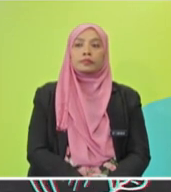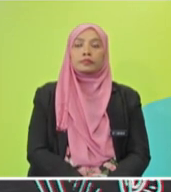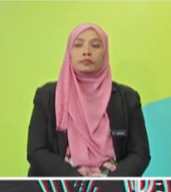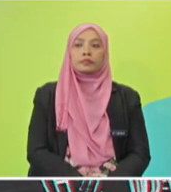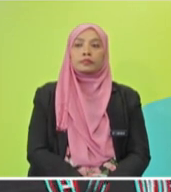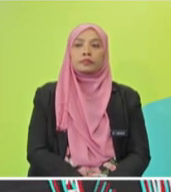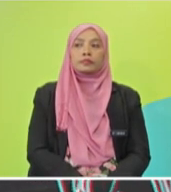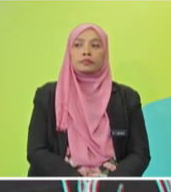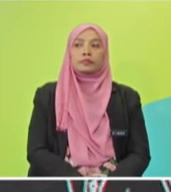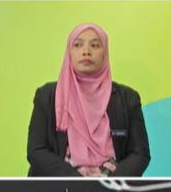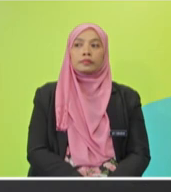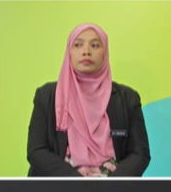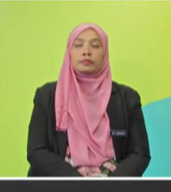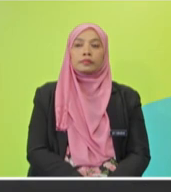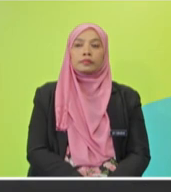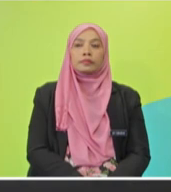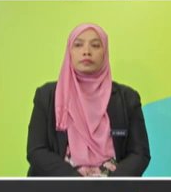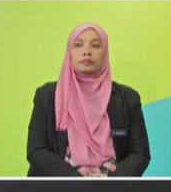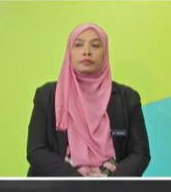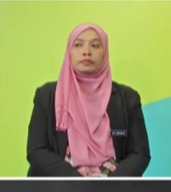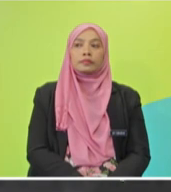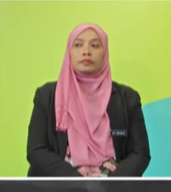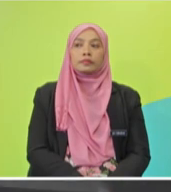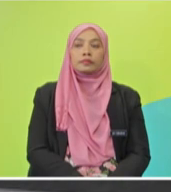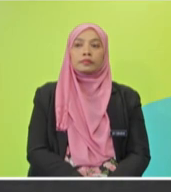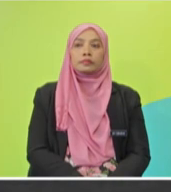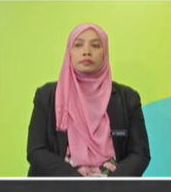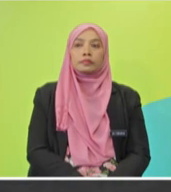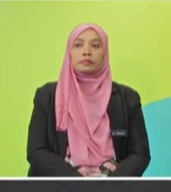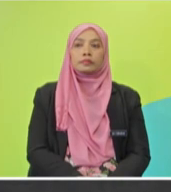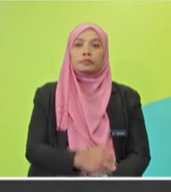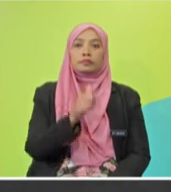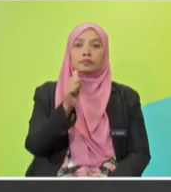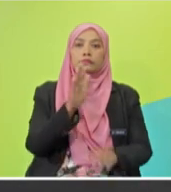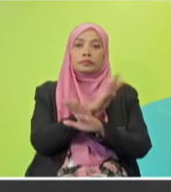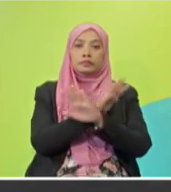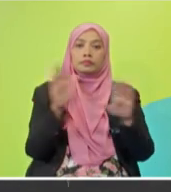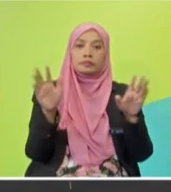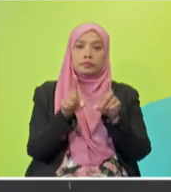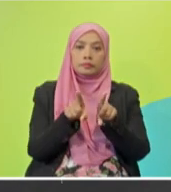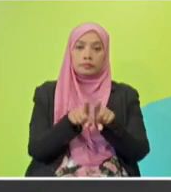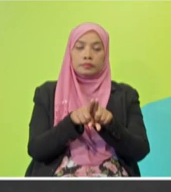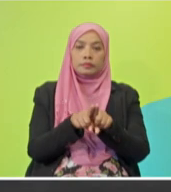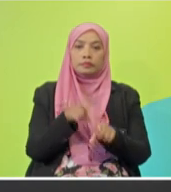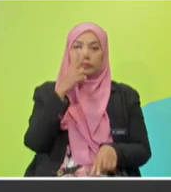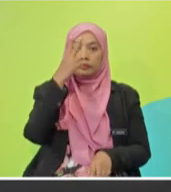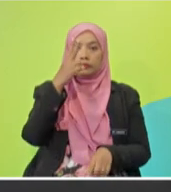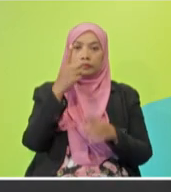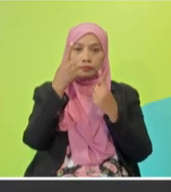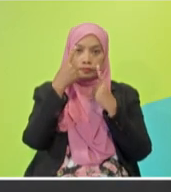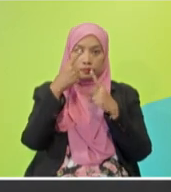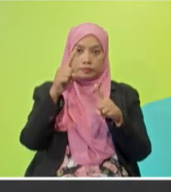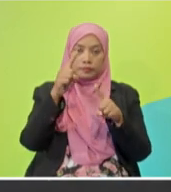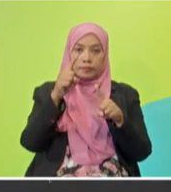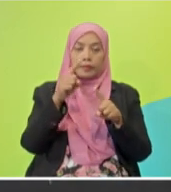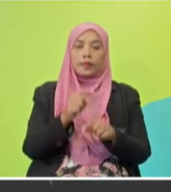0.6, 0.8 dan 1.5. Okey, A awak tak setara ya, Alif? A tidak setara. Okey, kita tengok. Betul